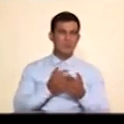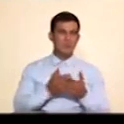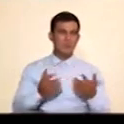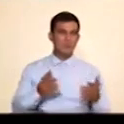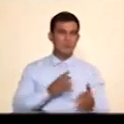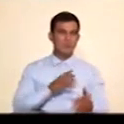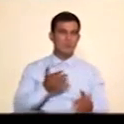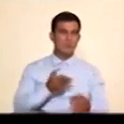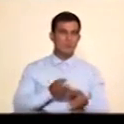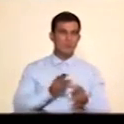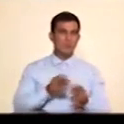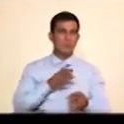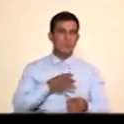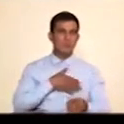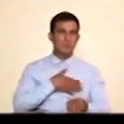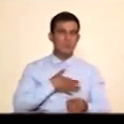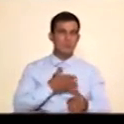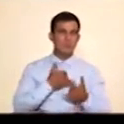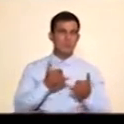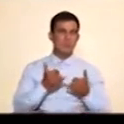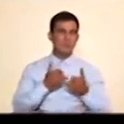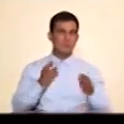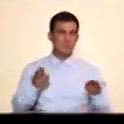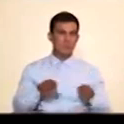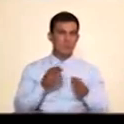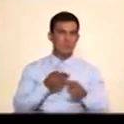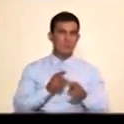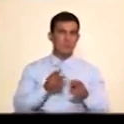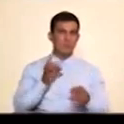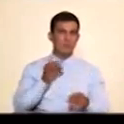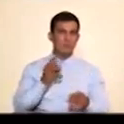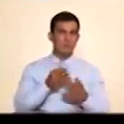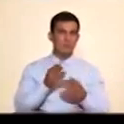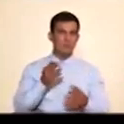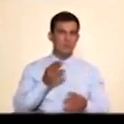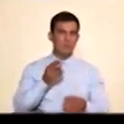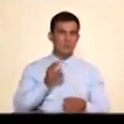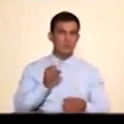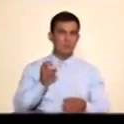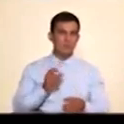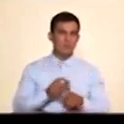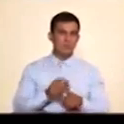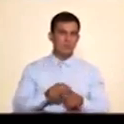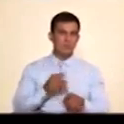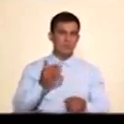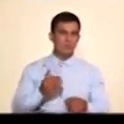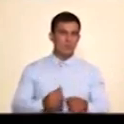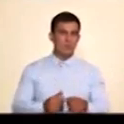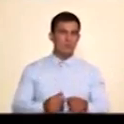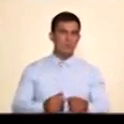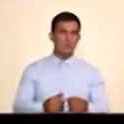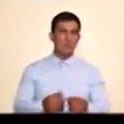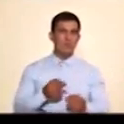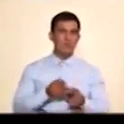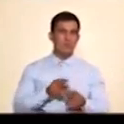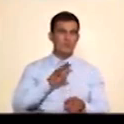vakillarni ham qo'llab-quvvatlashga Büyük Karl, demak, doimiy ravishda qo'llab-quvvatlab borish natijasida xizmatlari